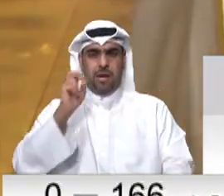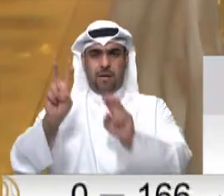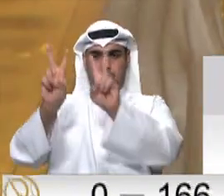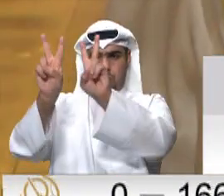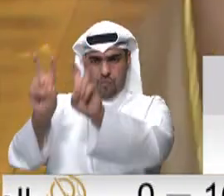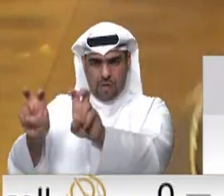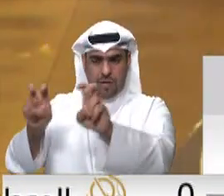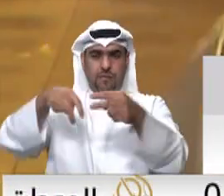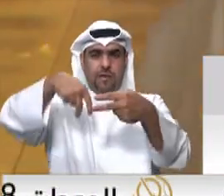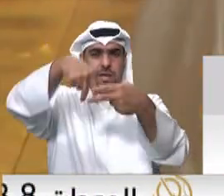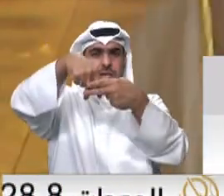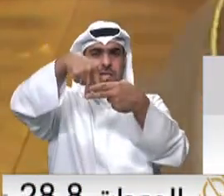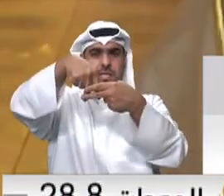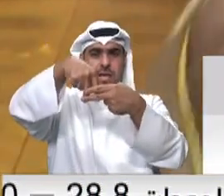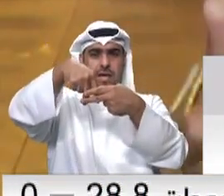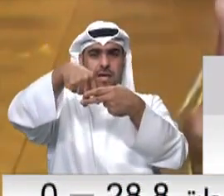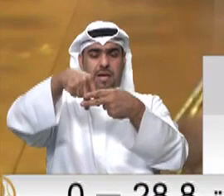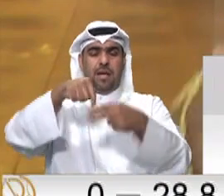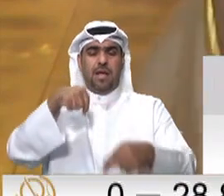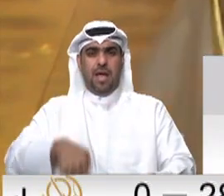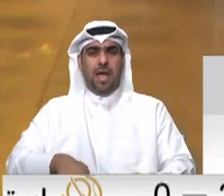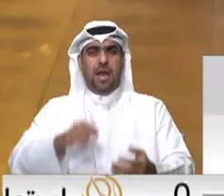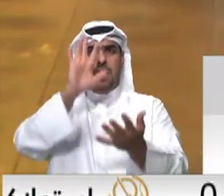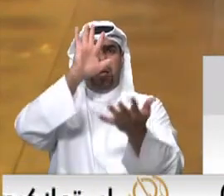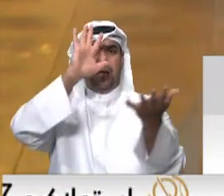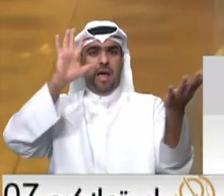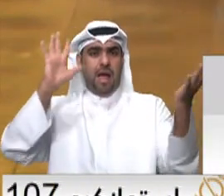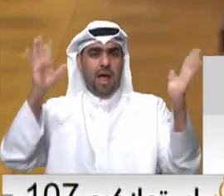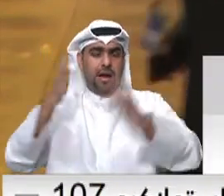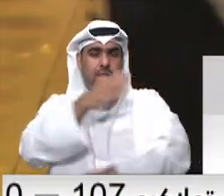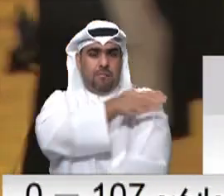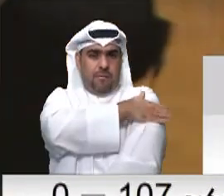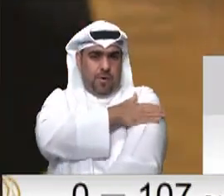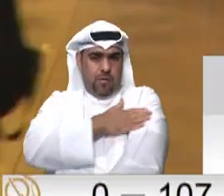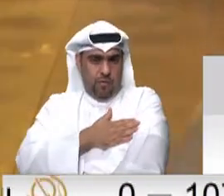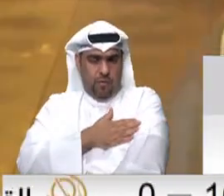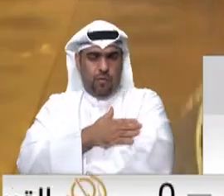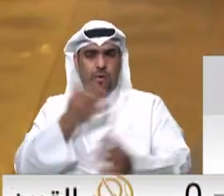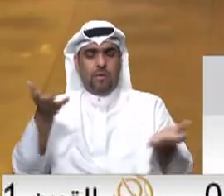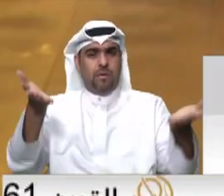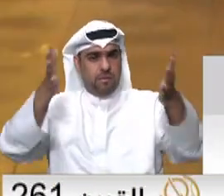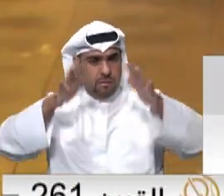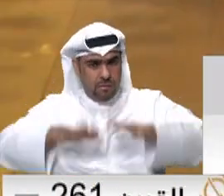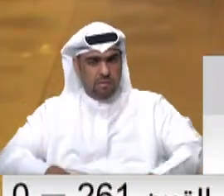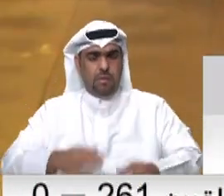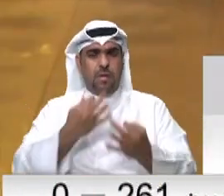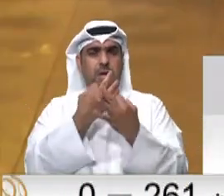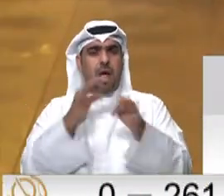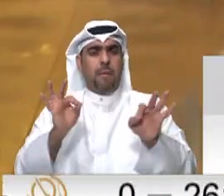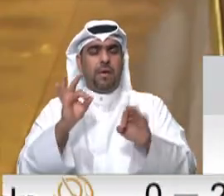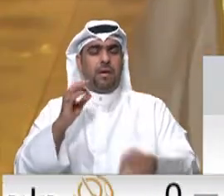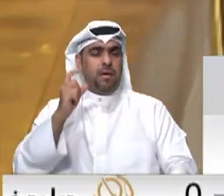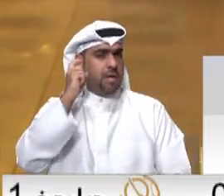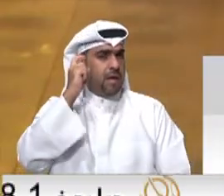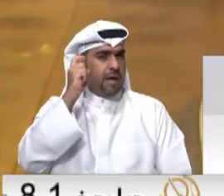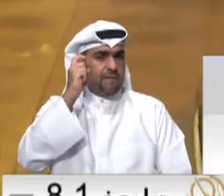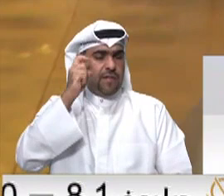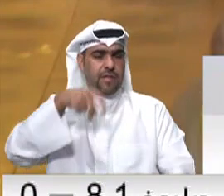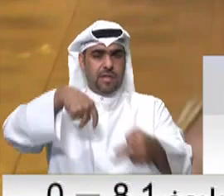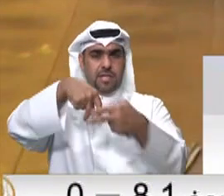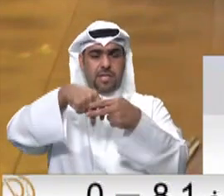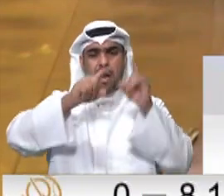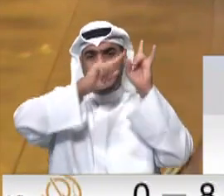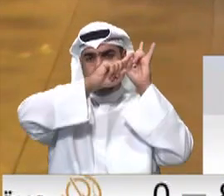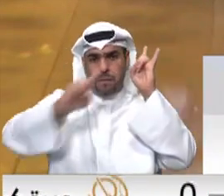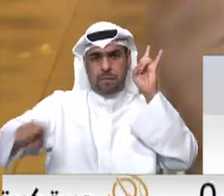أن أغلبية نواب العالم مع وقف إطلاق النار على غزة ووقف هذه الهجمات العبثية. حصلنا على